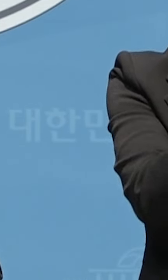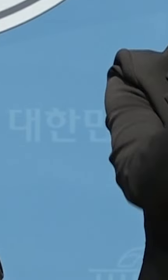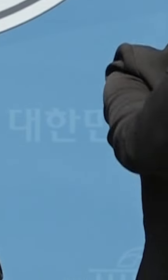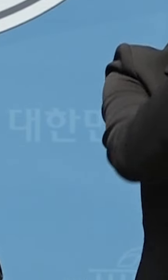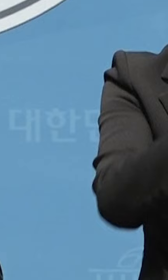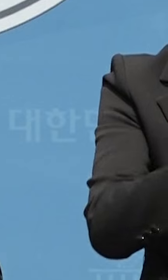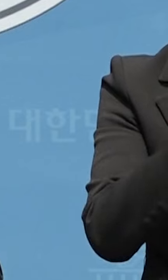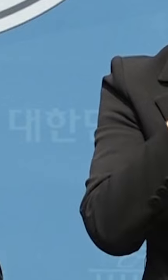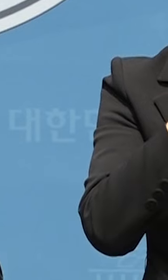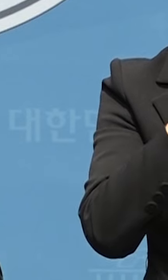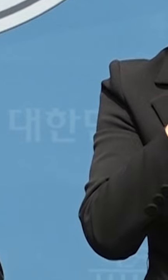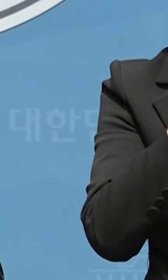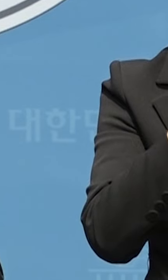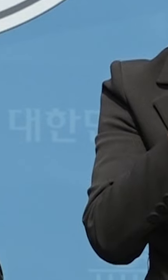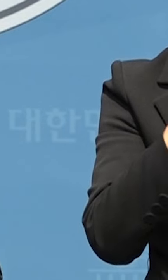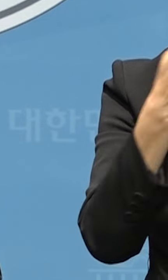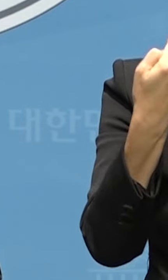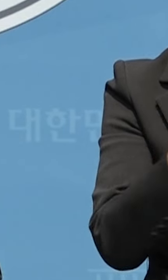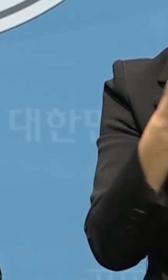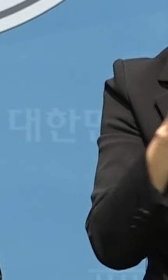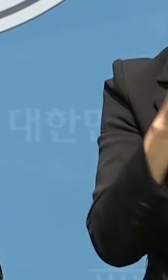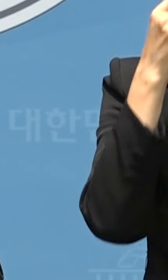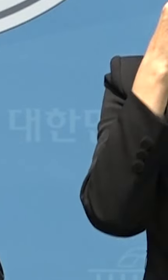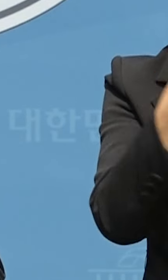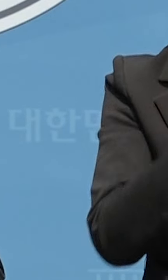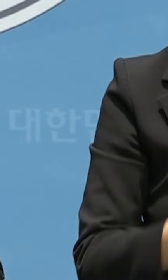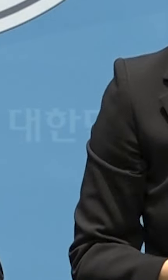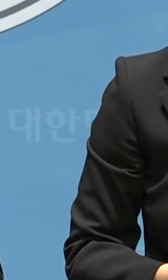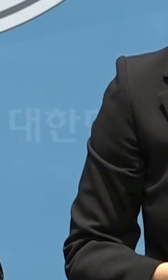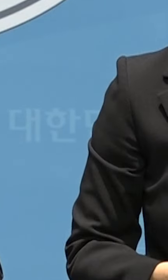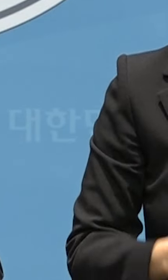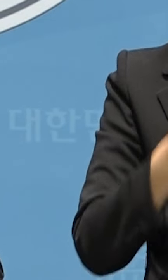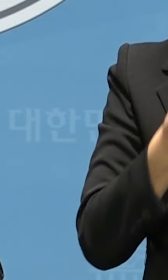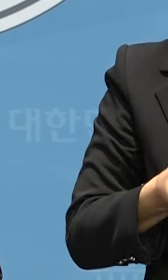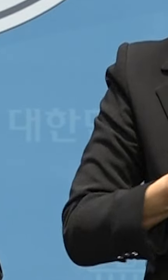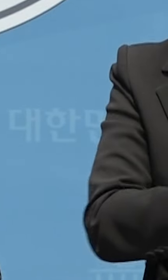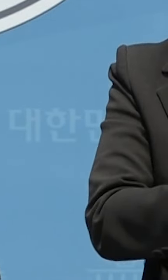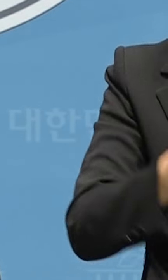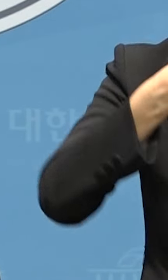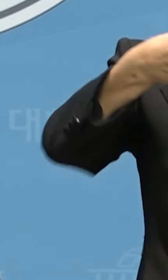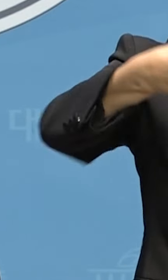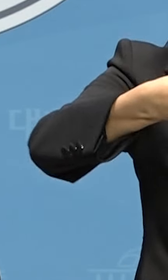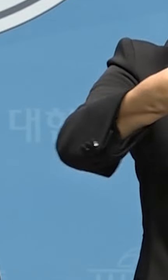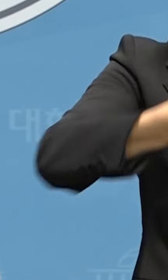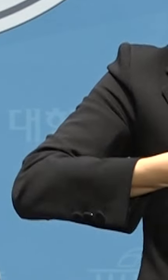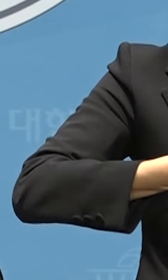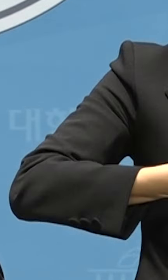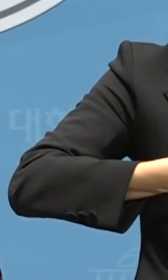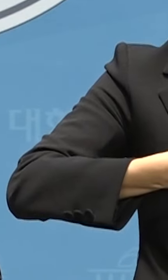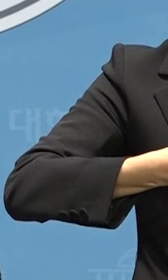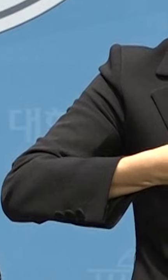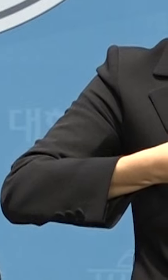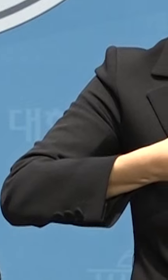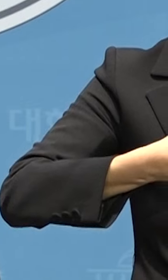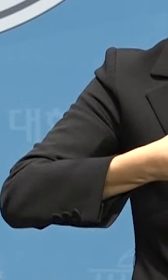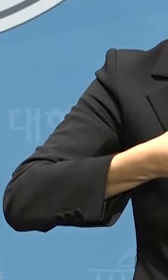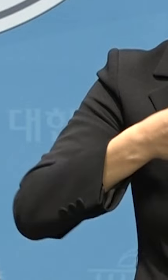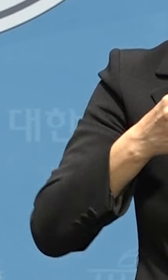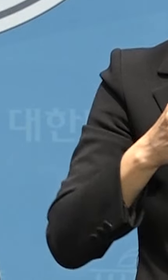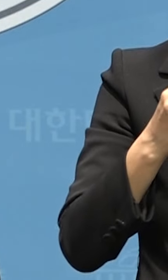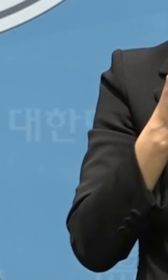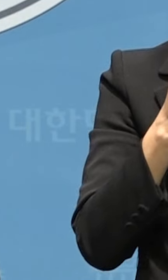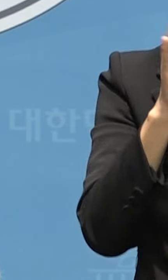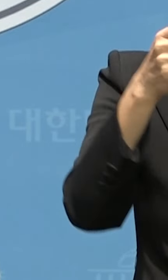이것은 이치에 맞지 않습니다. 게다가 뇌물을 주면 제가 다 받아야 되는 거지 왜 일부를 남에게